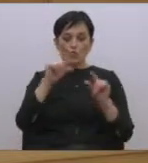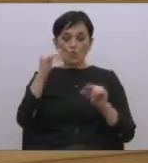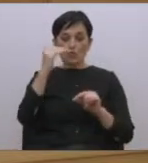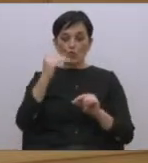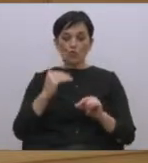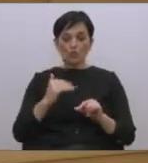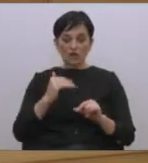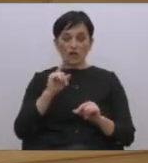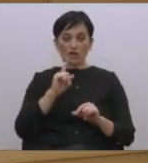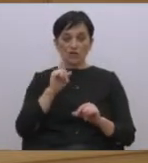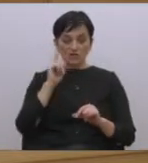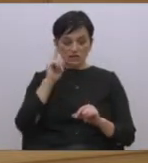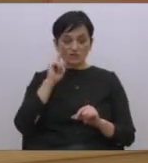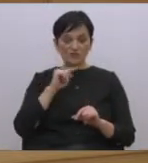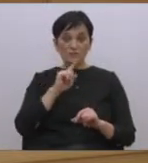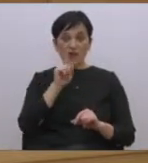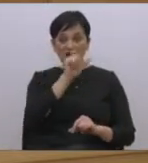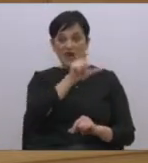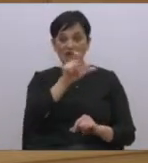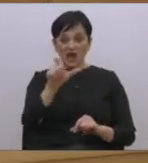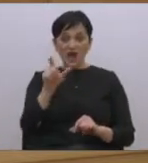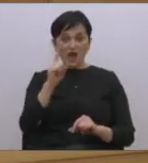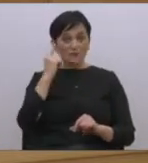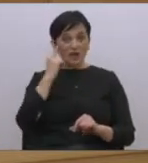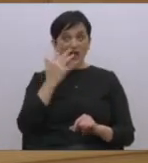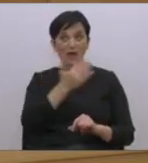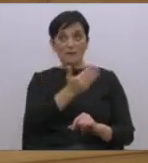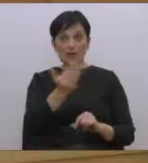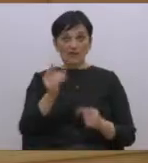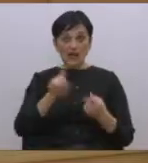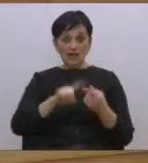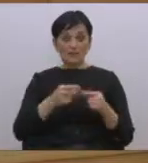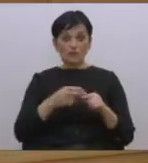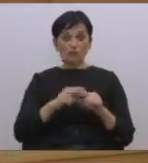მაგრამ მაინც ხალხმა რო გაიგოს, იმიტომ რომ მათ ეხებათ ალბათ უპრიანი.